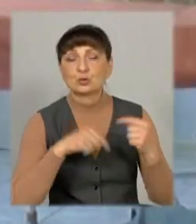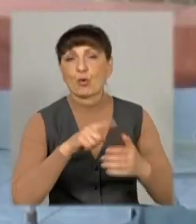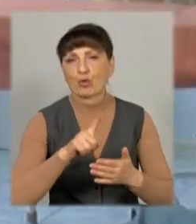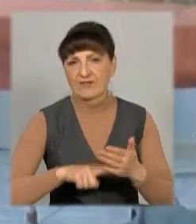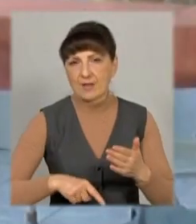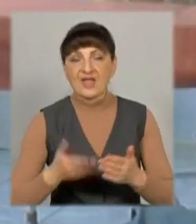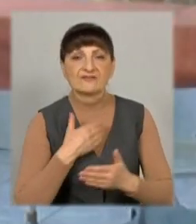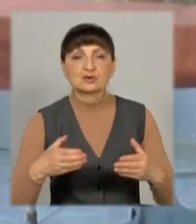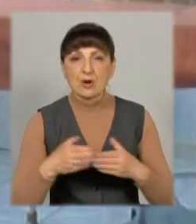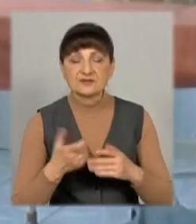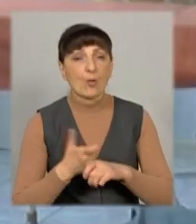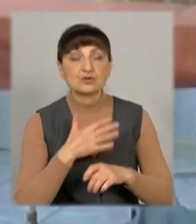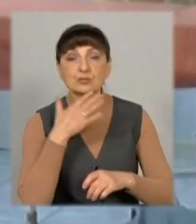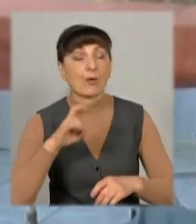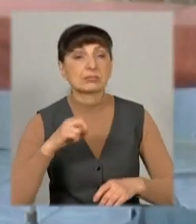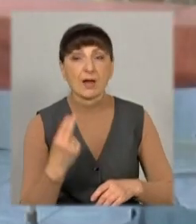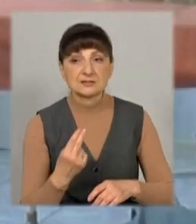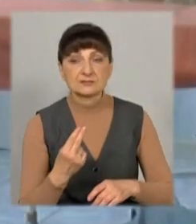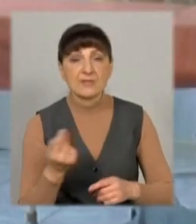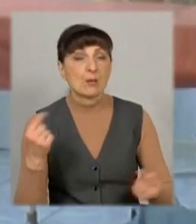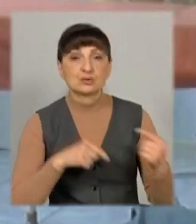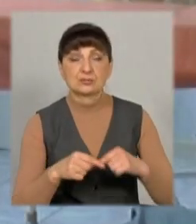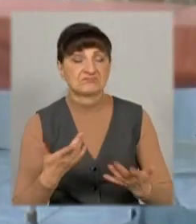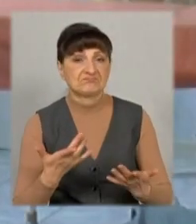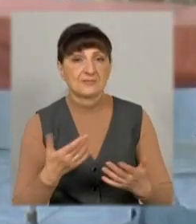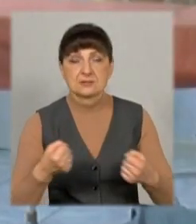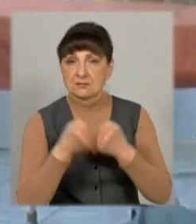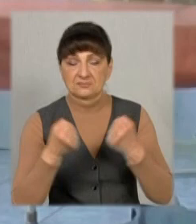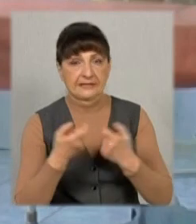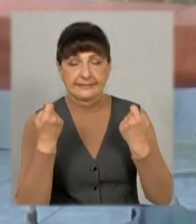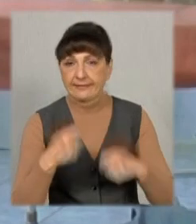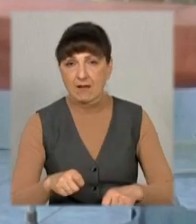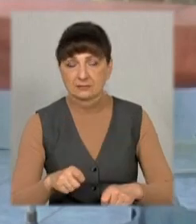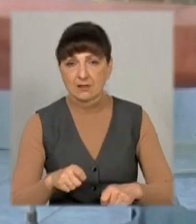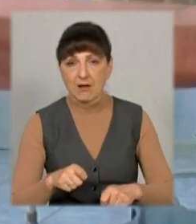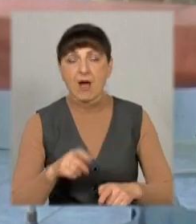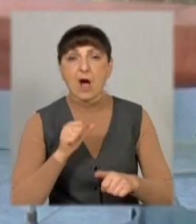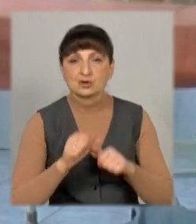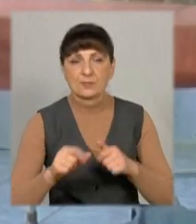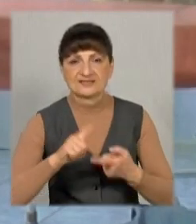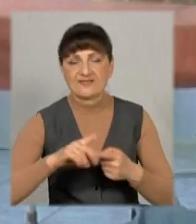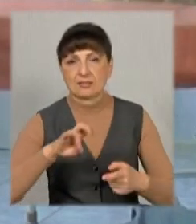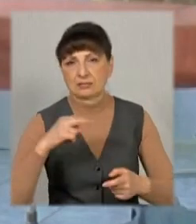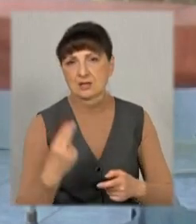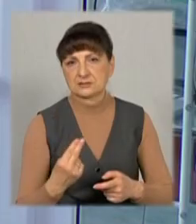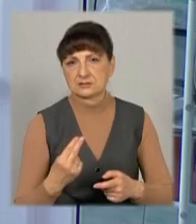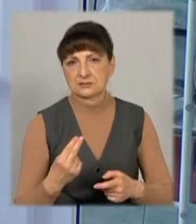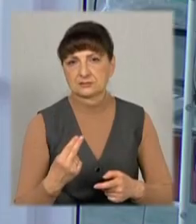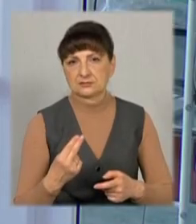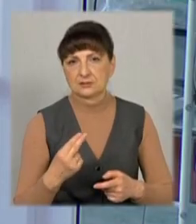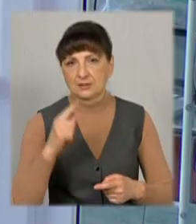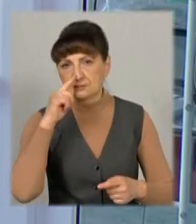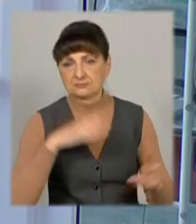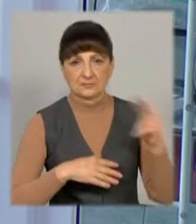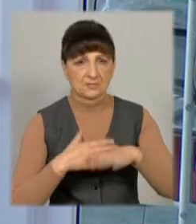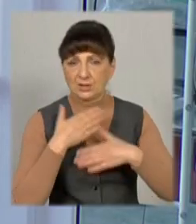нашем коллективе очень много национальностей, между нами никогда разногласий не бывает, особенно на националистическом уровне. Нет, у нас